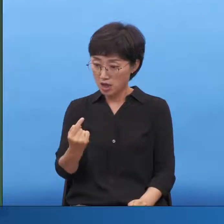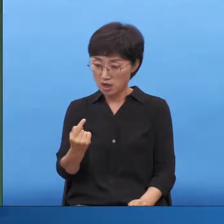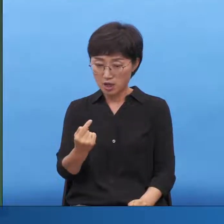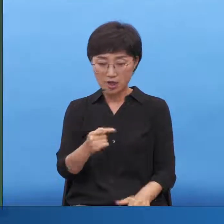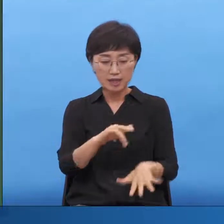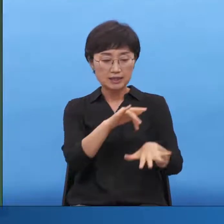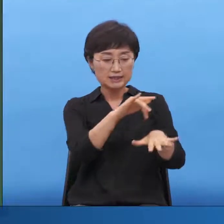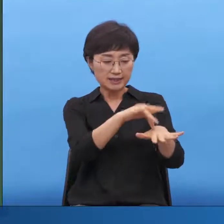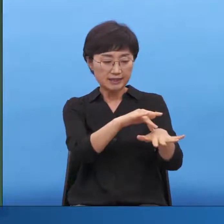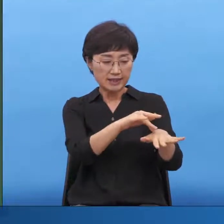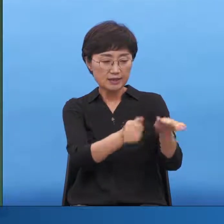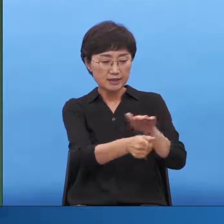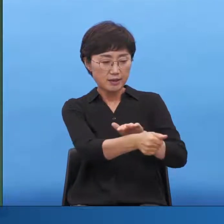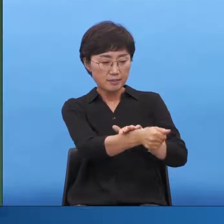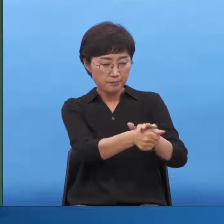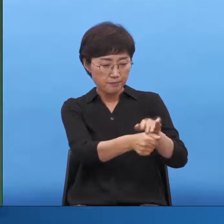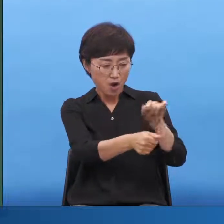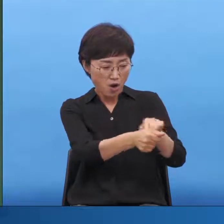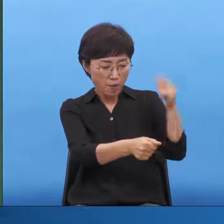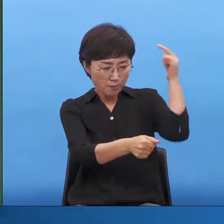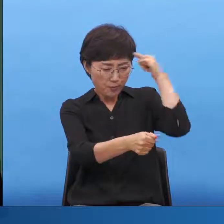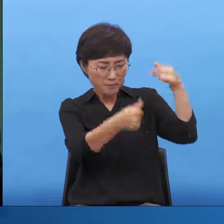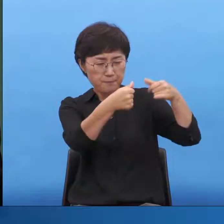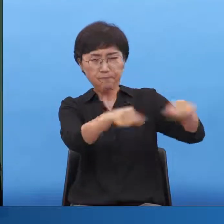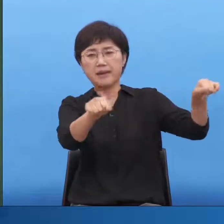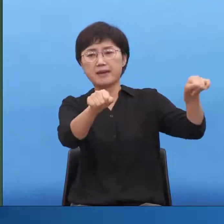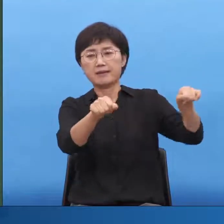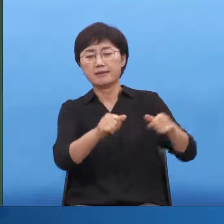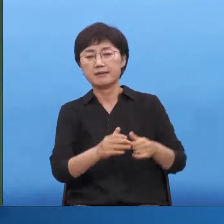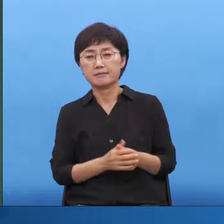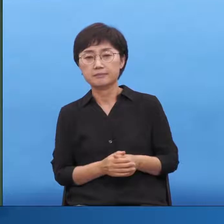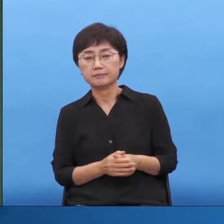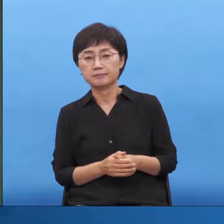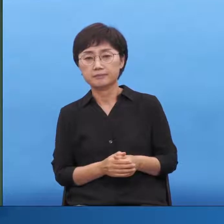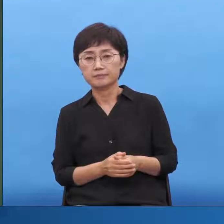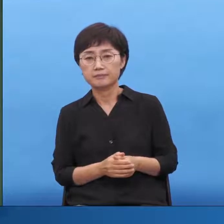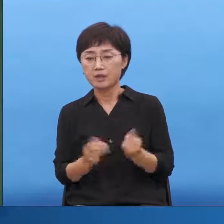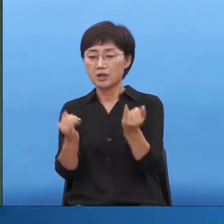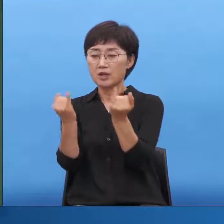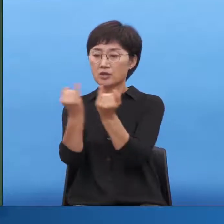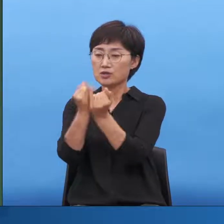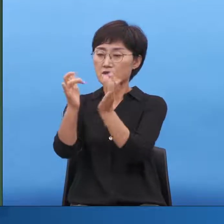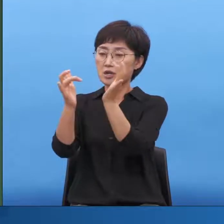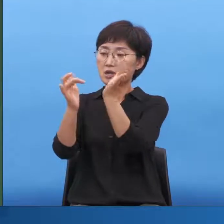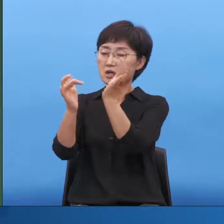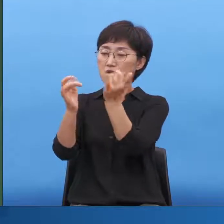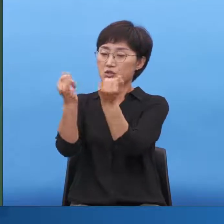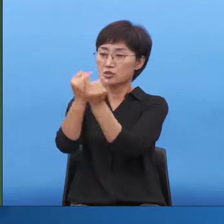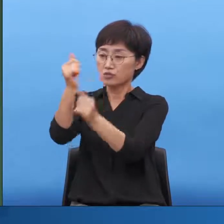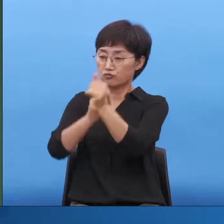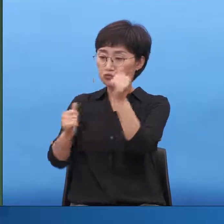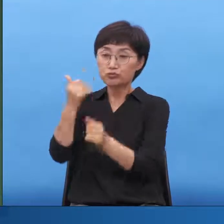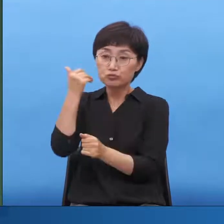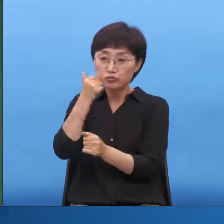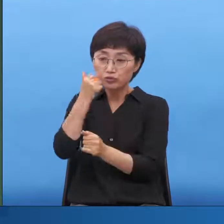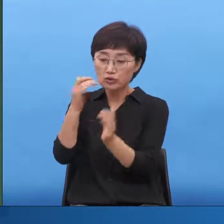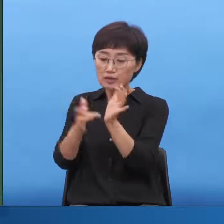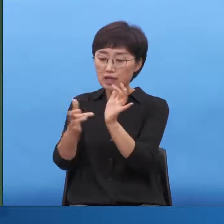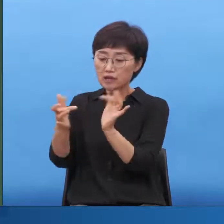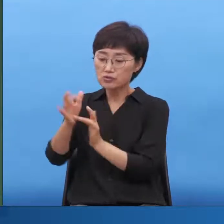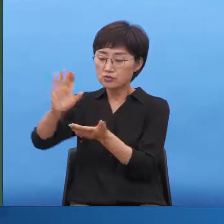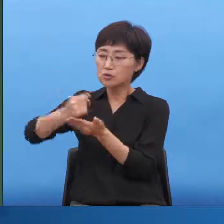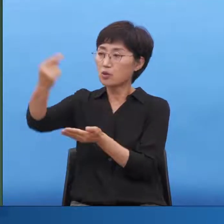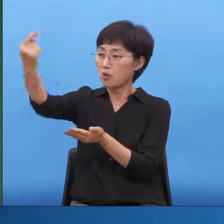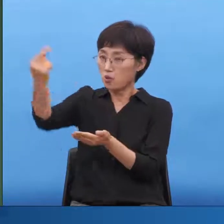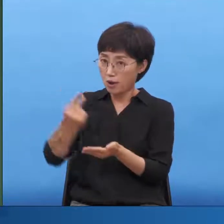머리를 깰 것이다. 女人的后裔必打破使你灭亡的蛇的头。 여자의 후손 그리스도께서 오셔서 너